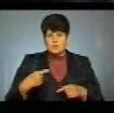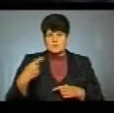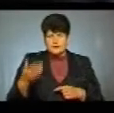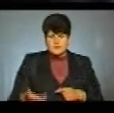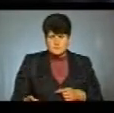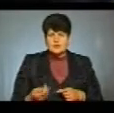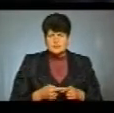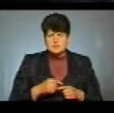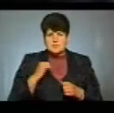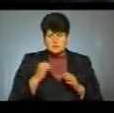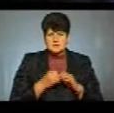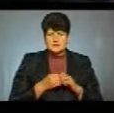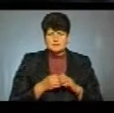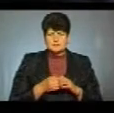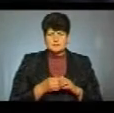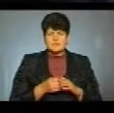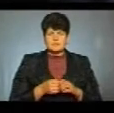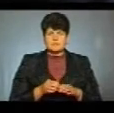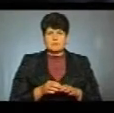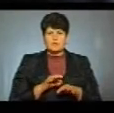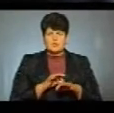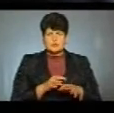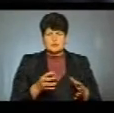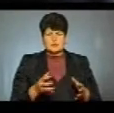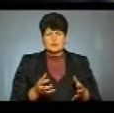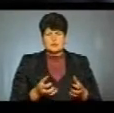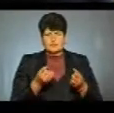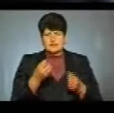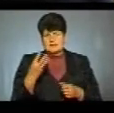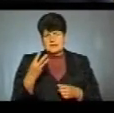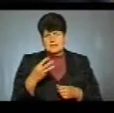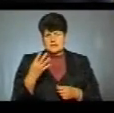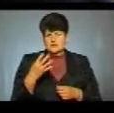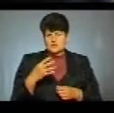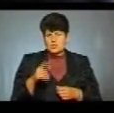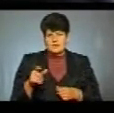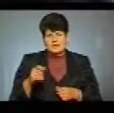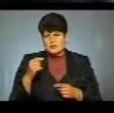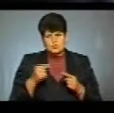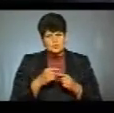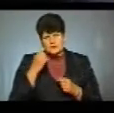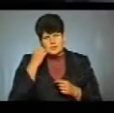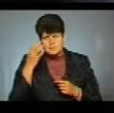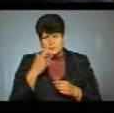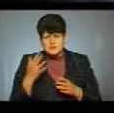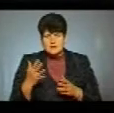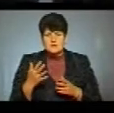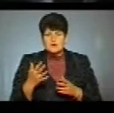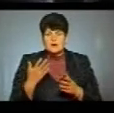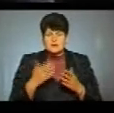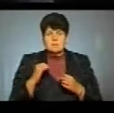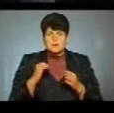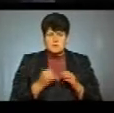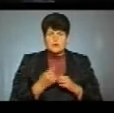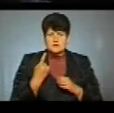оце я пам'ятаю, що ми там теж проводили евакуацію, врятували близько 30, здається, чи 40 людей, я так точно не пам'ятаю, але я не пам'ятаю, але пам'ятаю,